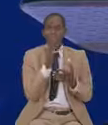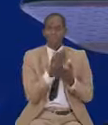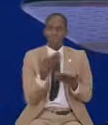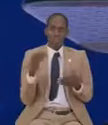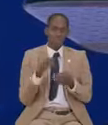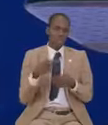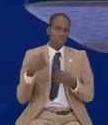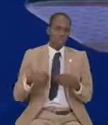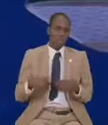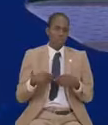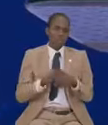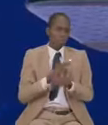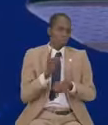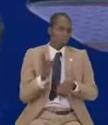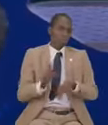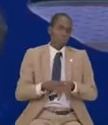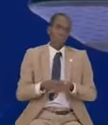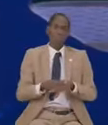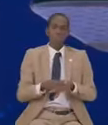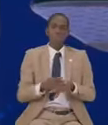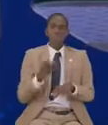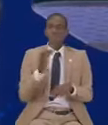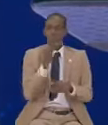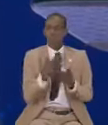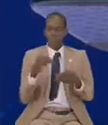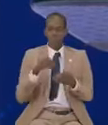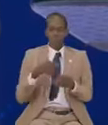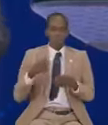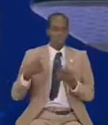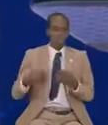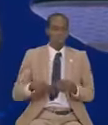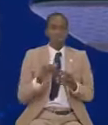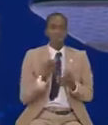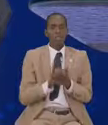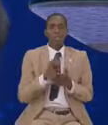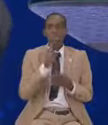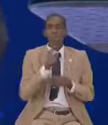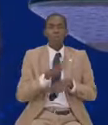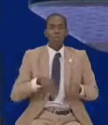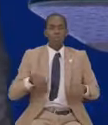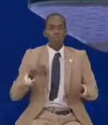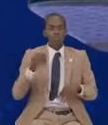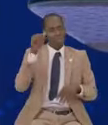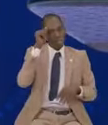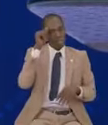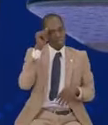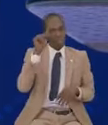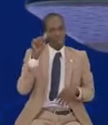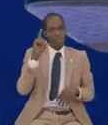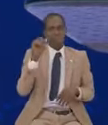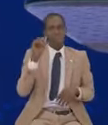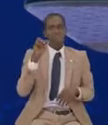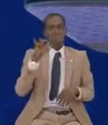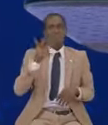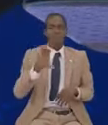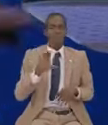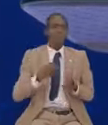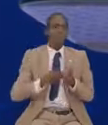il y a quelque chose dans le cœur qui est d'Adam il y a quelque chose dans le cœur qui est de la dépravation quoique